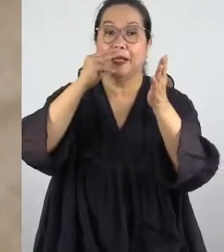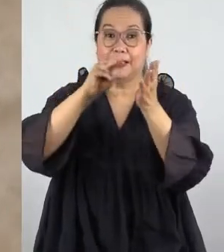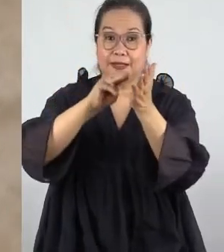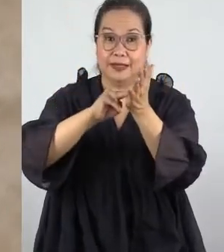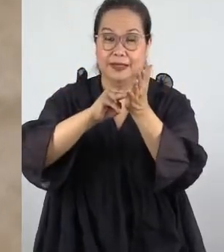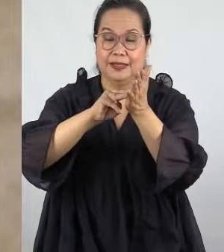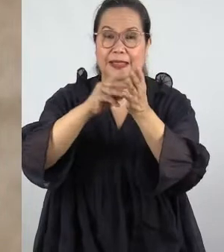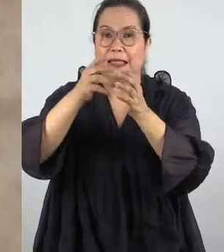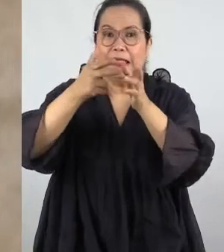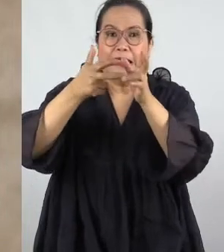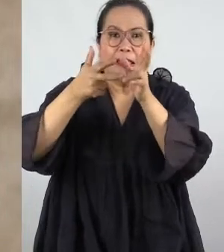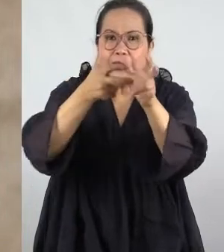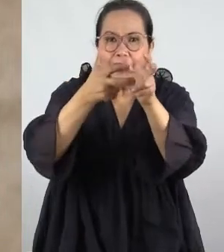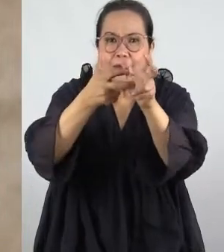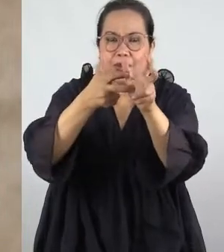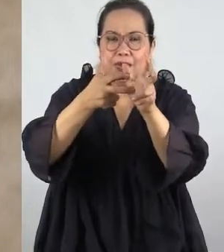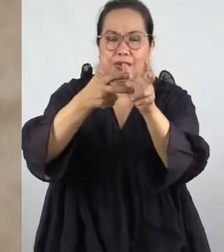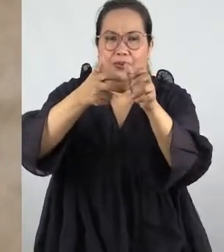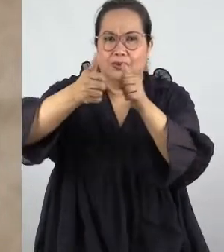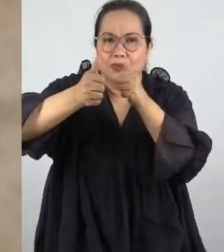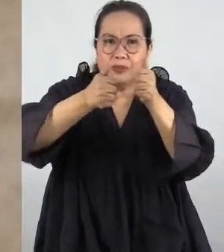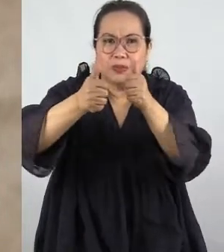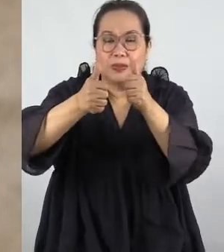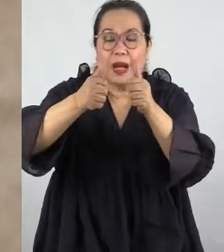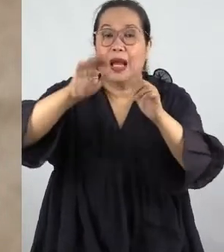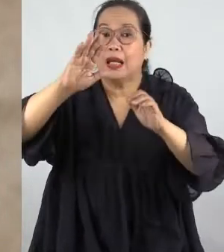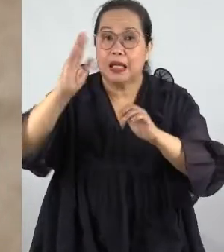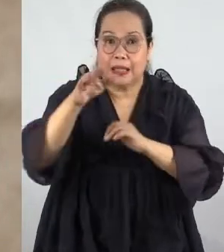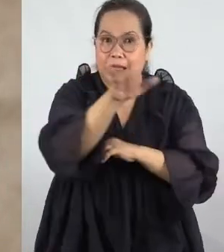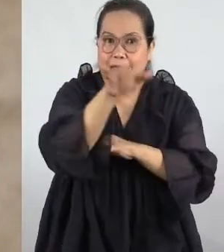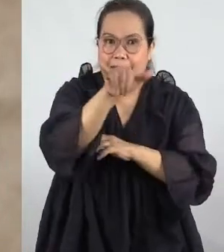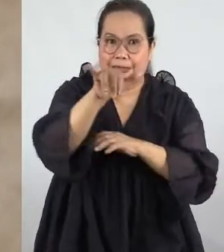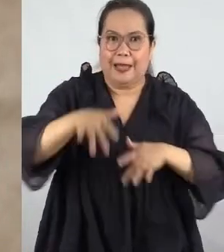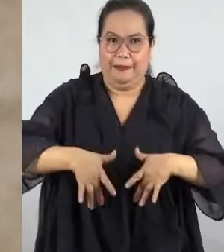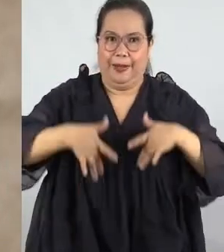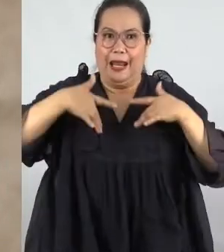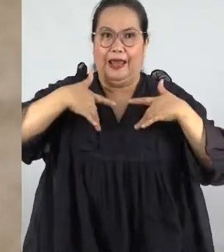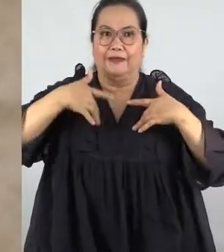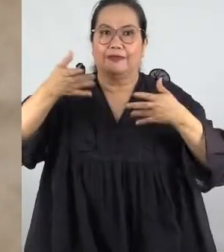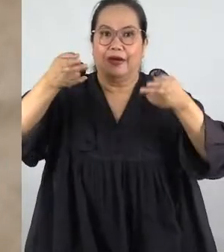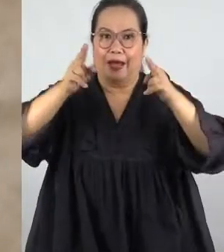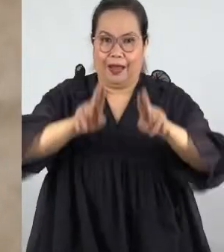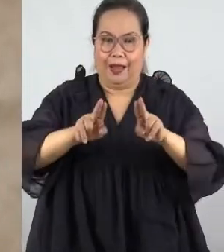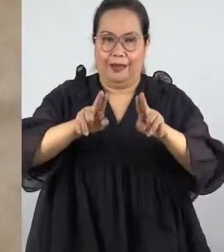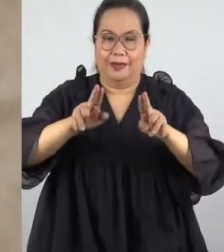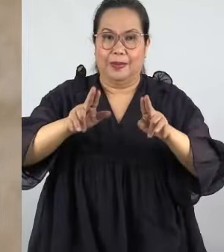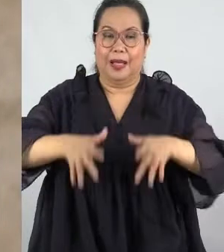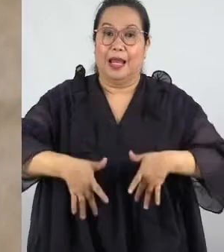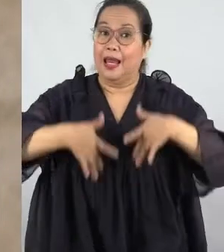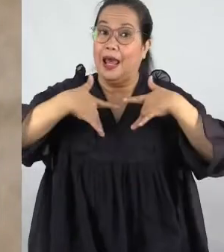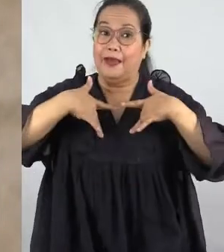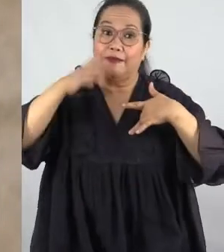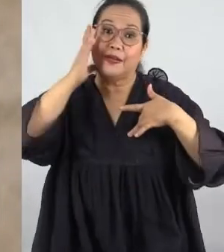na takbuhin ang karera ng buhay. Takbuhin ang karera ng buhay.